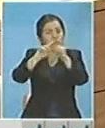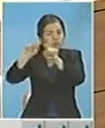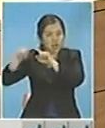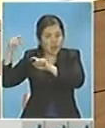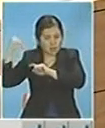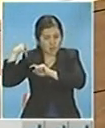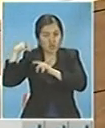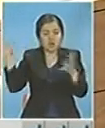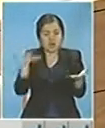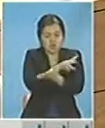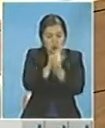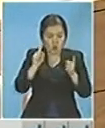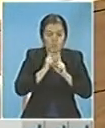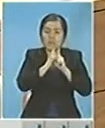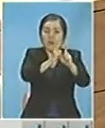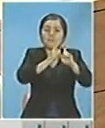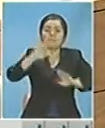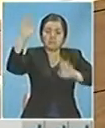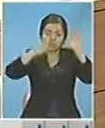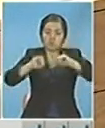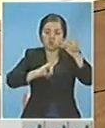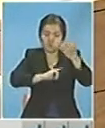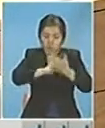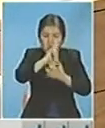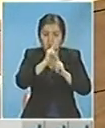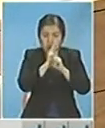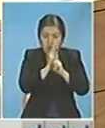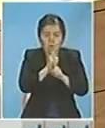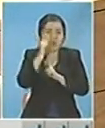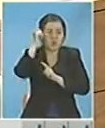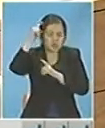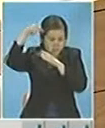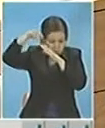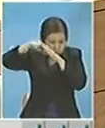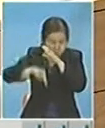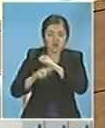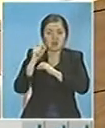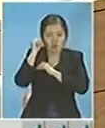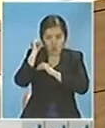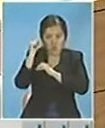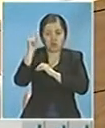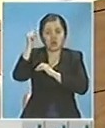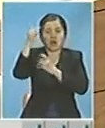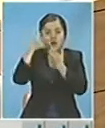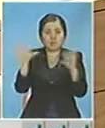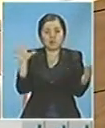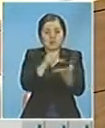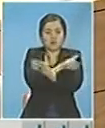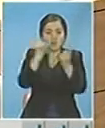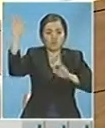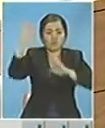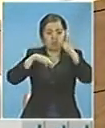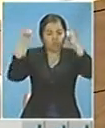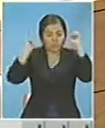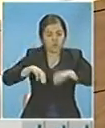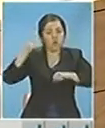อให้เราเป็นสังคมประชาธิปไตยที่แท้จริงแล้วก็ไม่ผิวเผินนะครับแล้วก็เป็นสังคมประชาธิปไตยที่มีองค์ความ